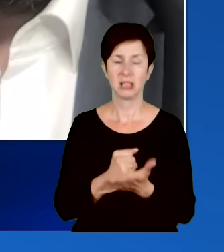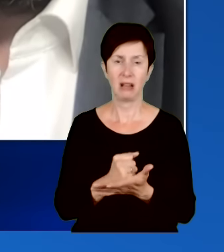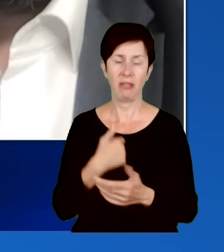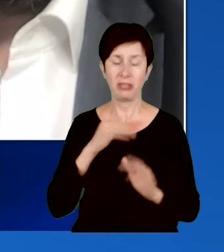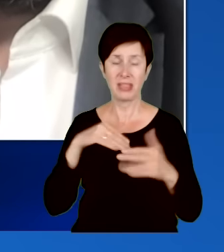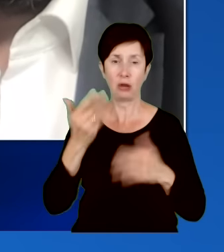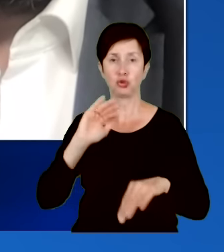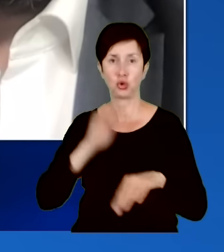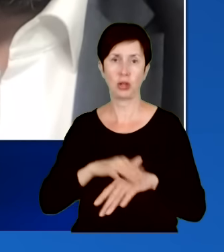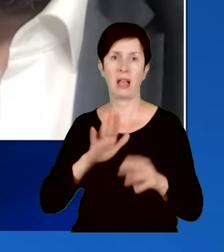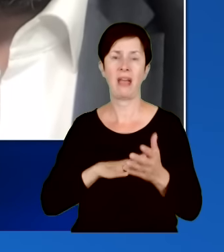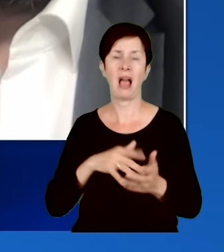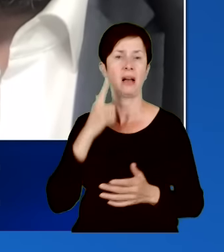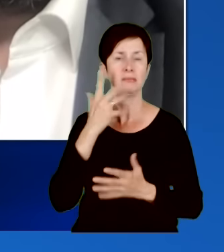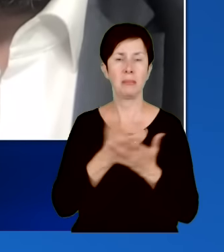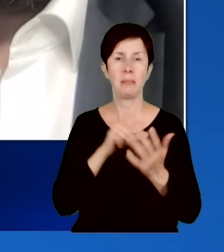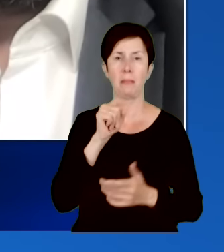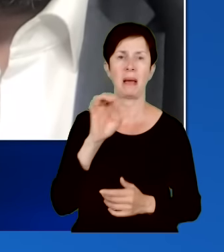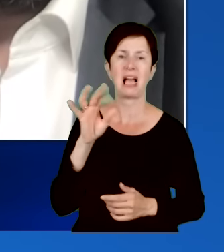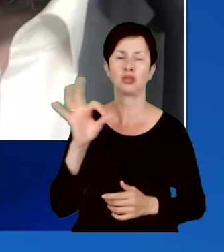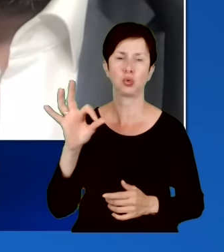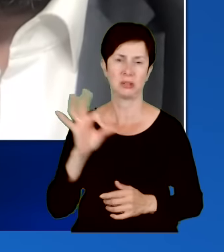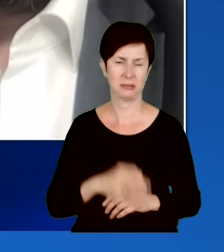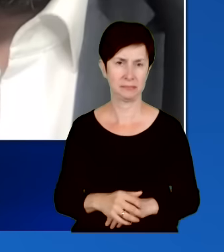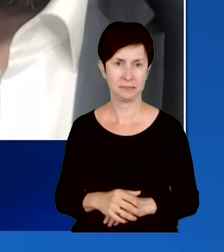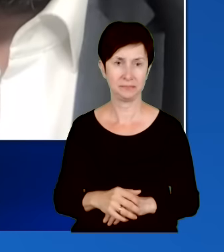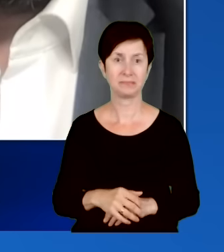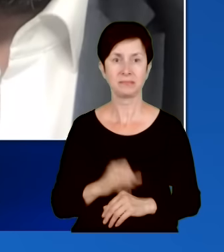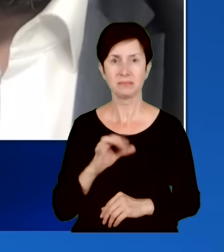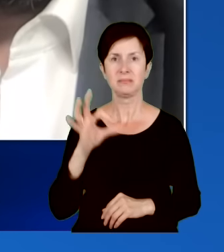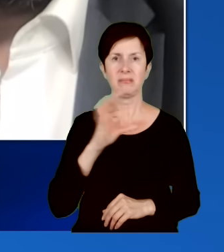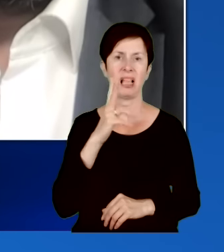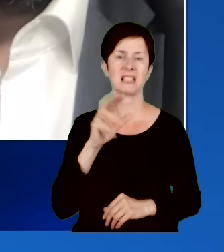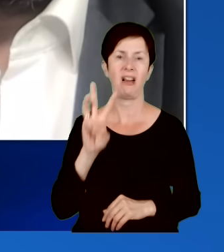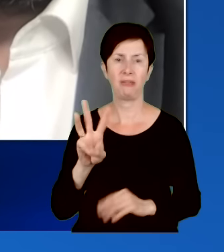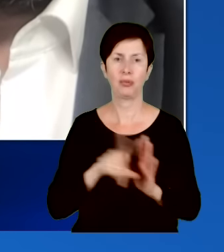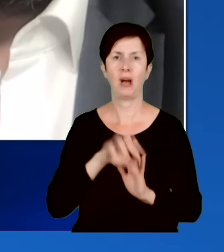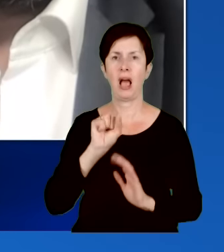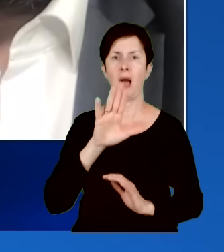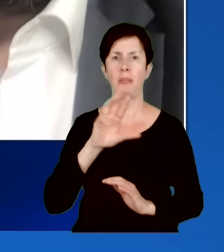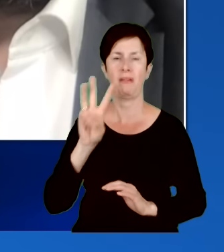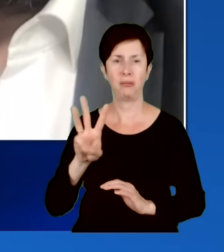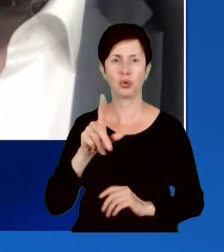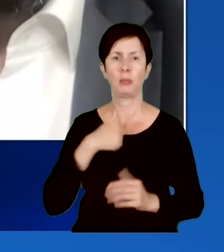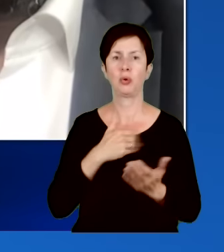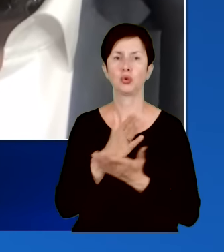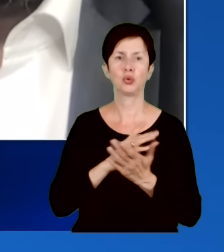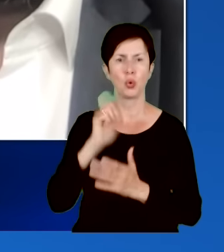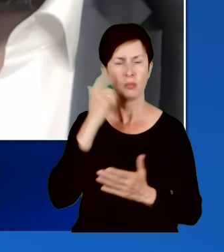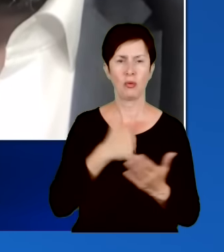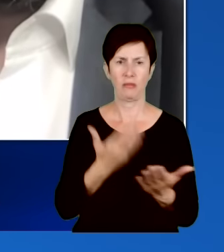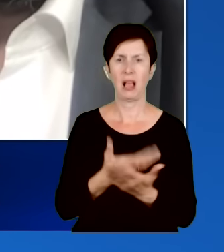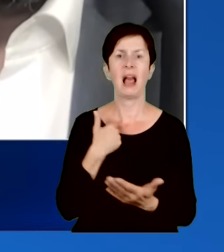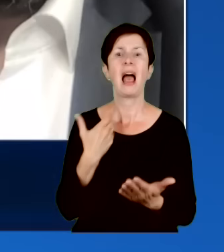i generalnie wszyscy dobrze wiedzą że tak jak wspominałem skw oraz ABW to były służby które głównie wnioskował Dlaczego o tym